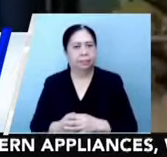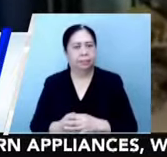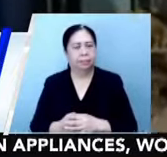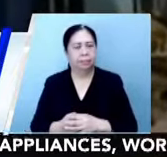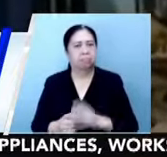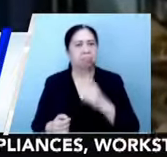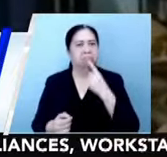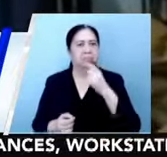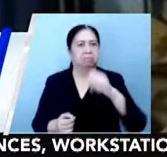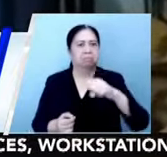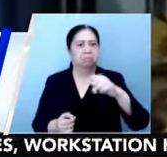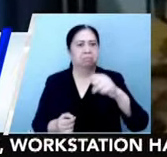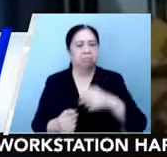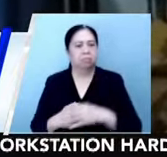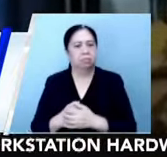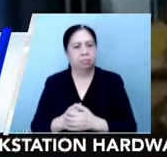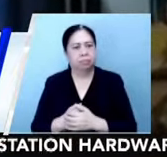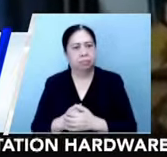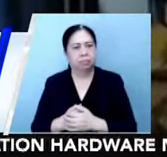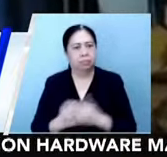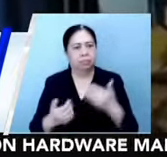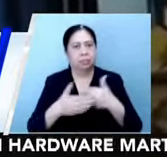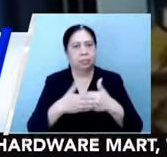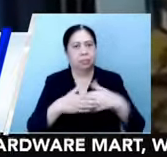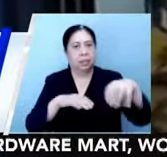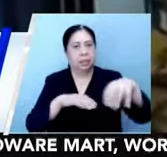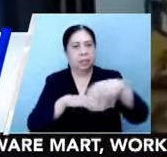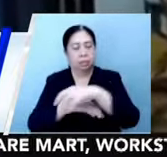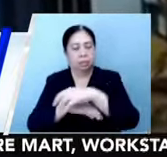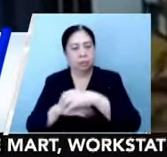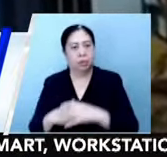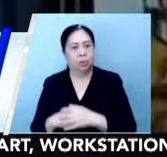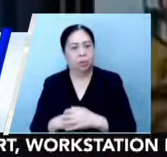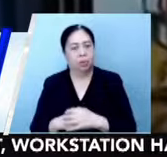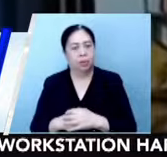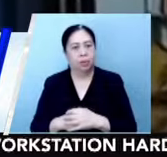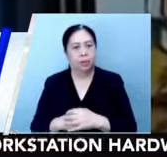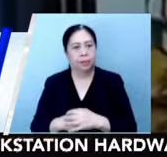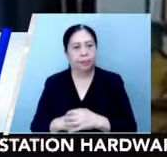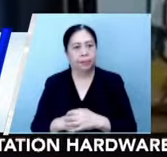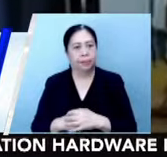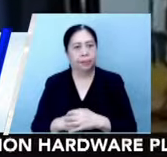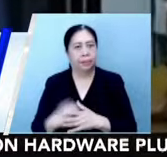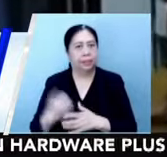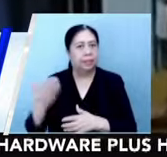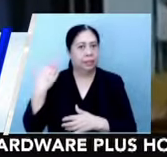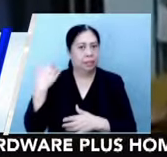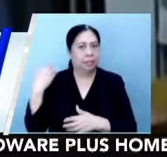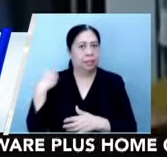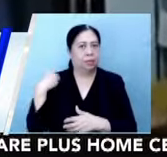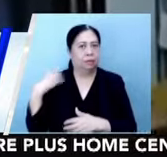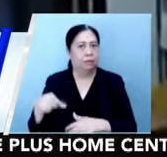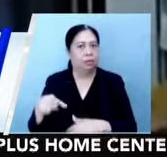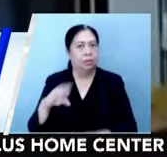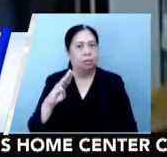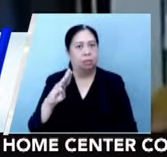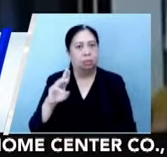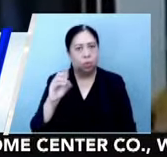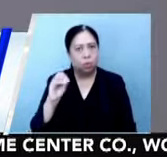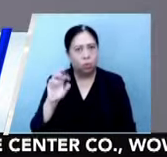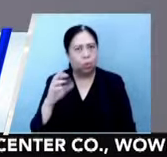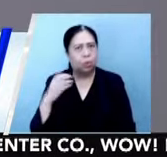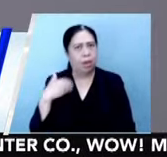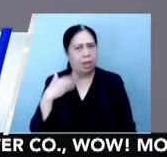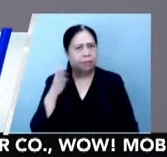mga kapitbahay ng nasabing former official ng Bucor na may mga nagpupunta